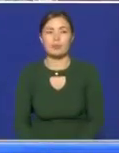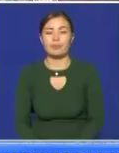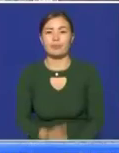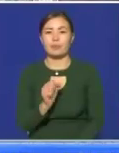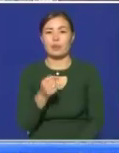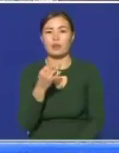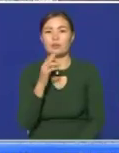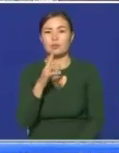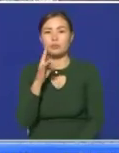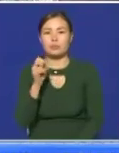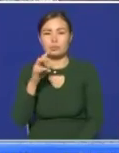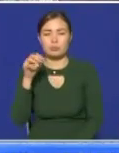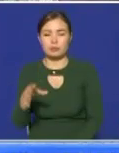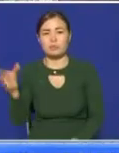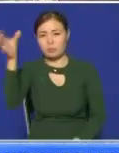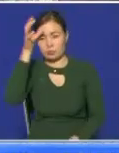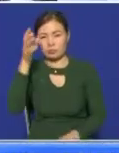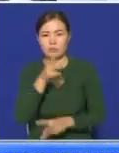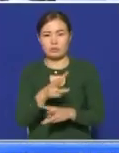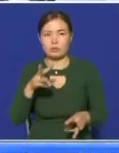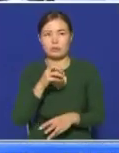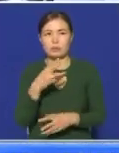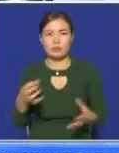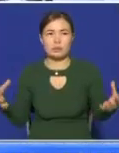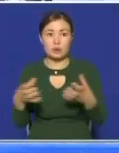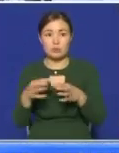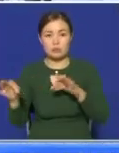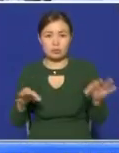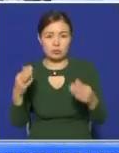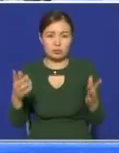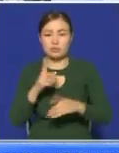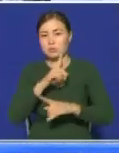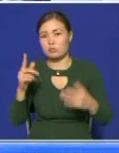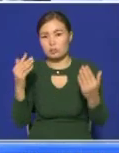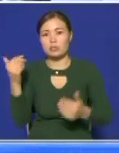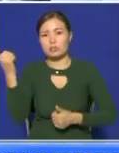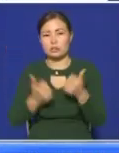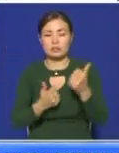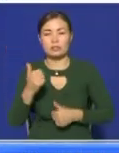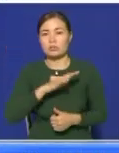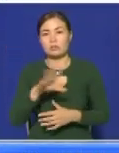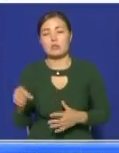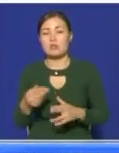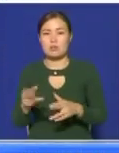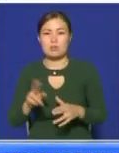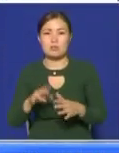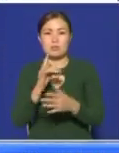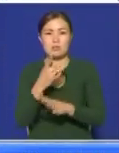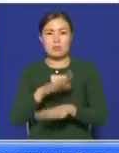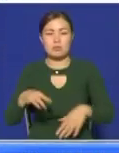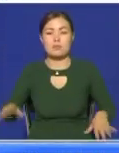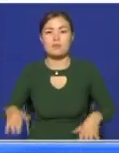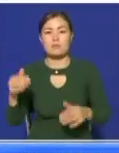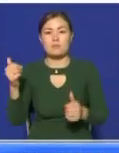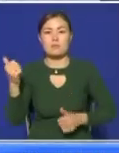Айқанат олимпиадасы білім және ғылым министрлігі мен меценаттардың біріккен жобасы. Ерекшелігі сол, сайысқа тек шалғай мекендер мен ауыл балалары ғана